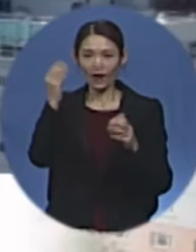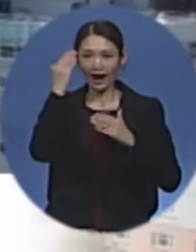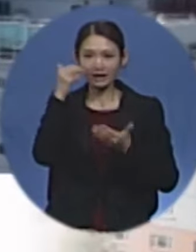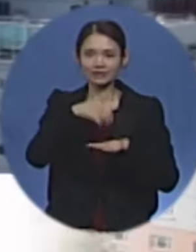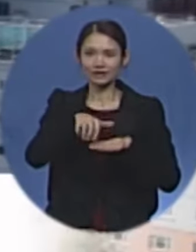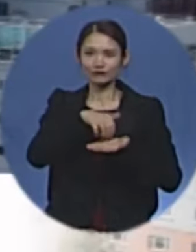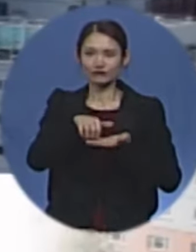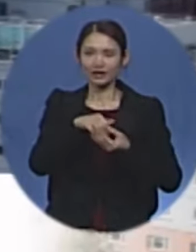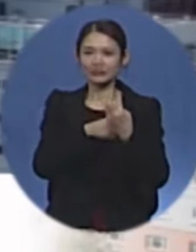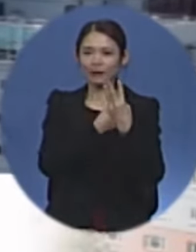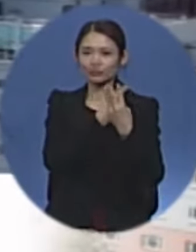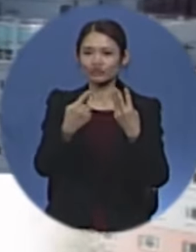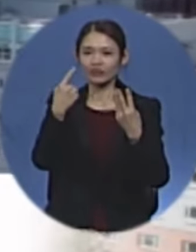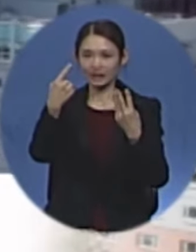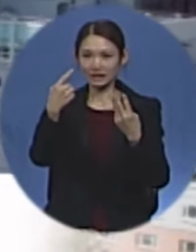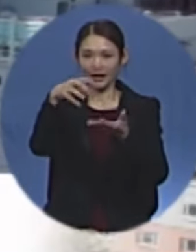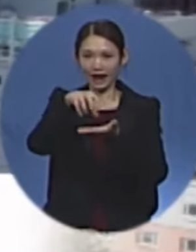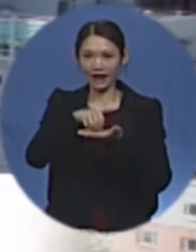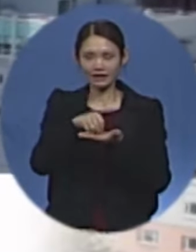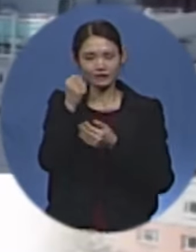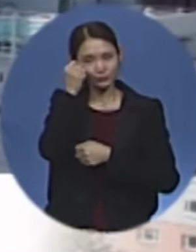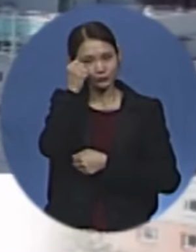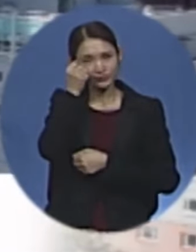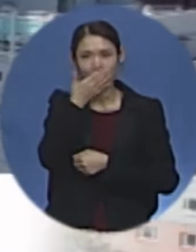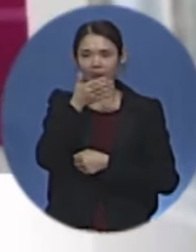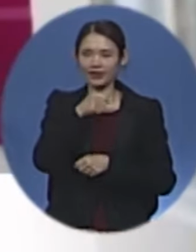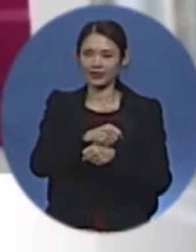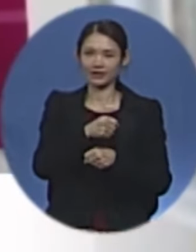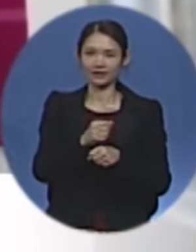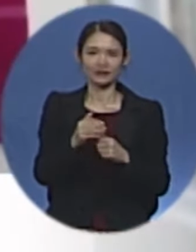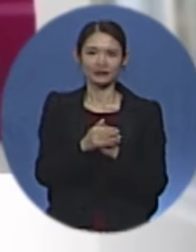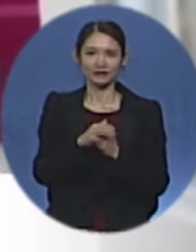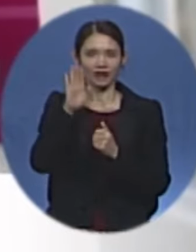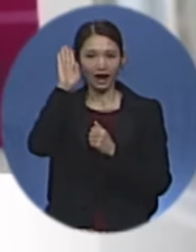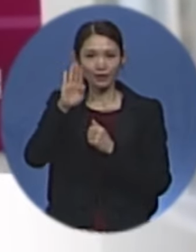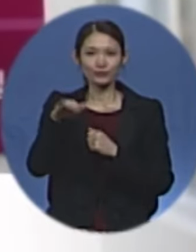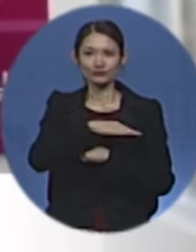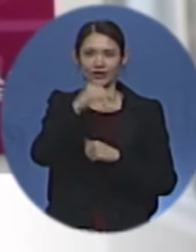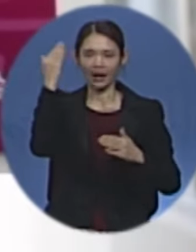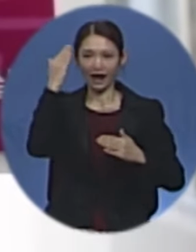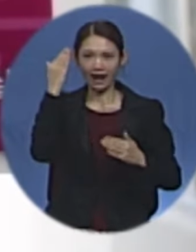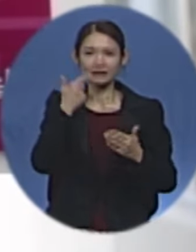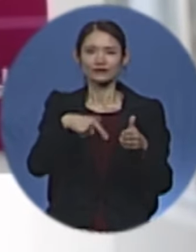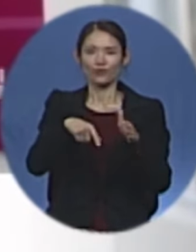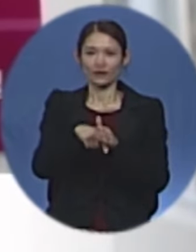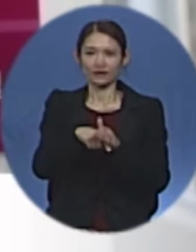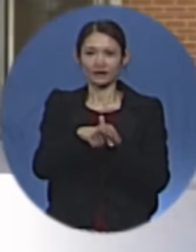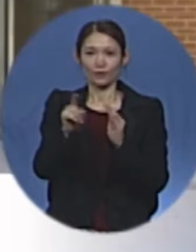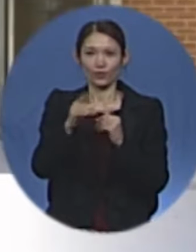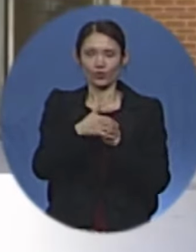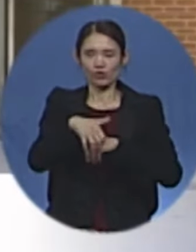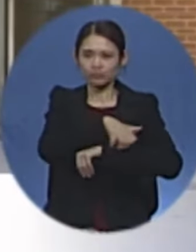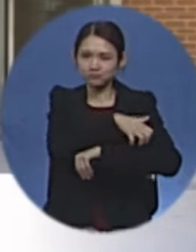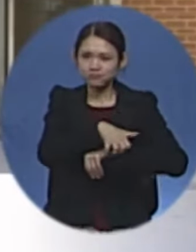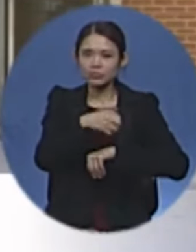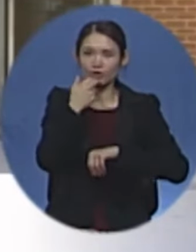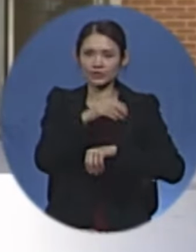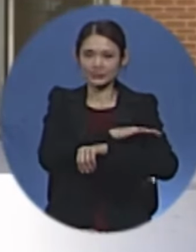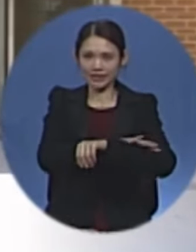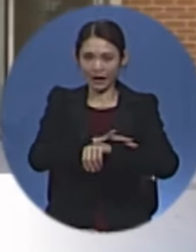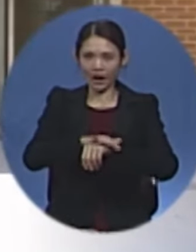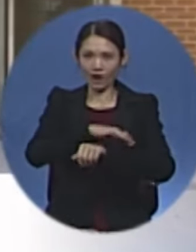1을 수용할 수 있는 기숙사 시설을 갖추게 되었습니다. 앞으로 우리 학생들을 위해서 어떠한 불편함도 없이